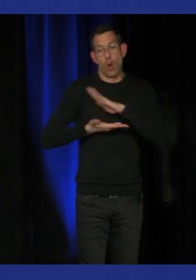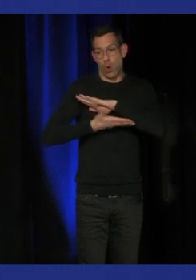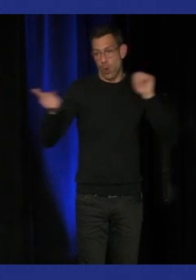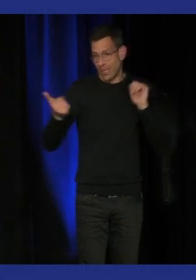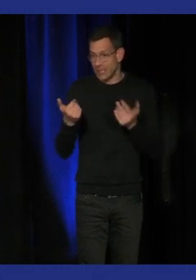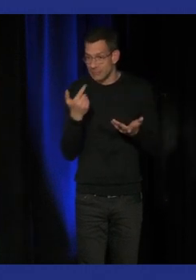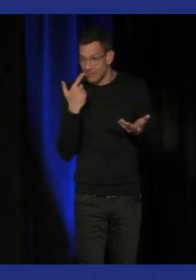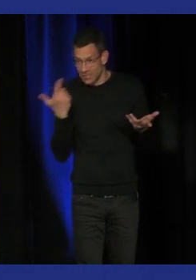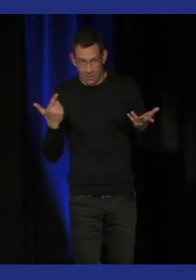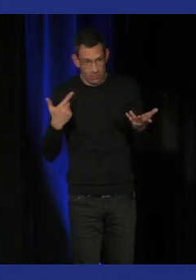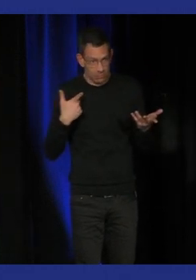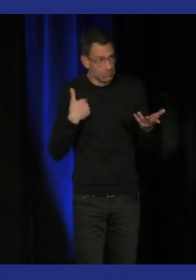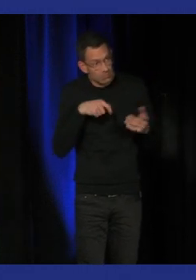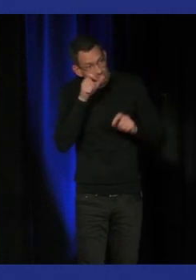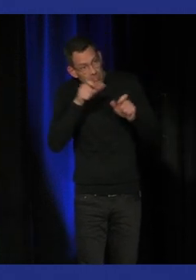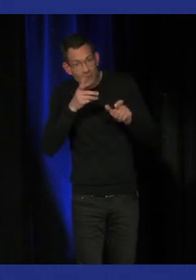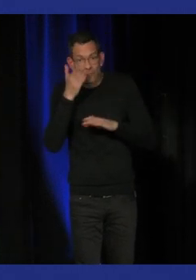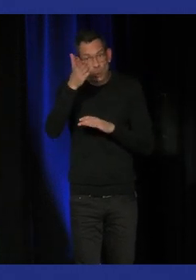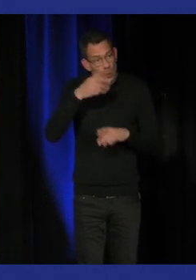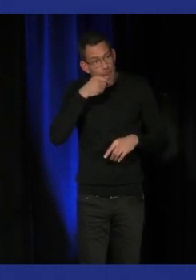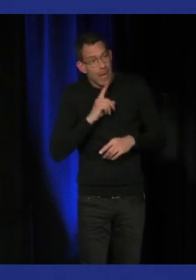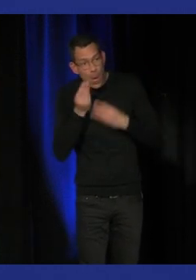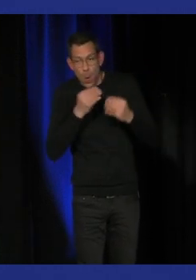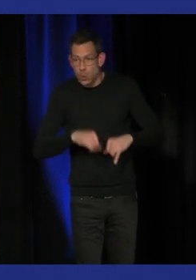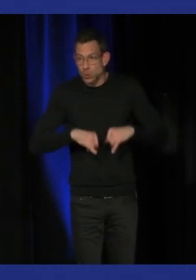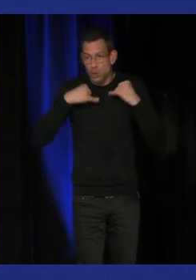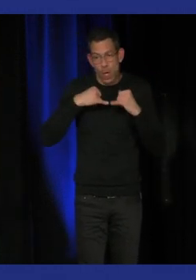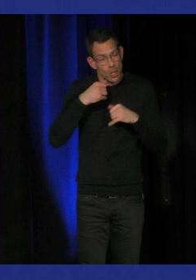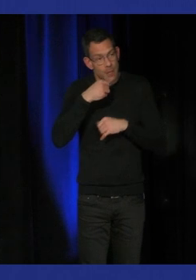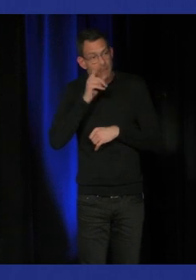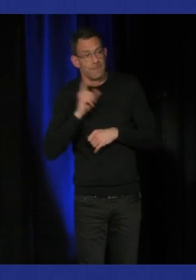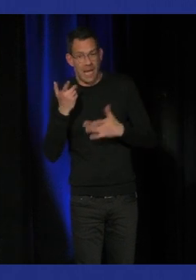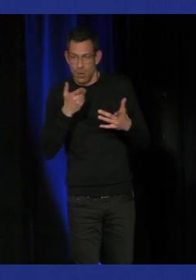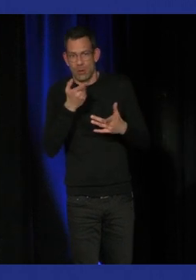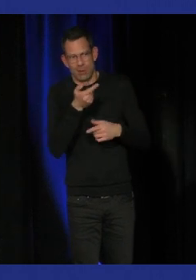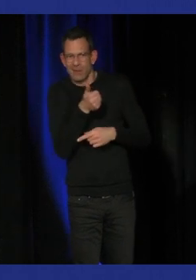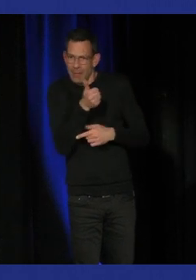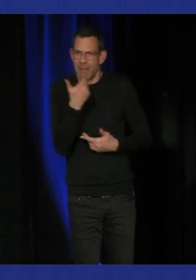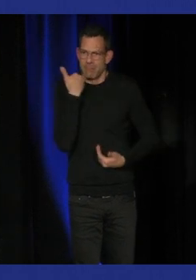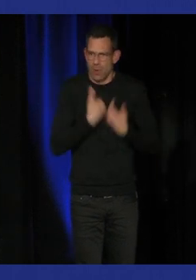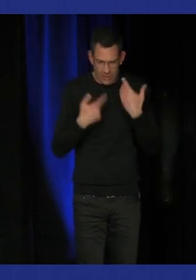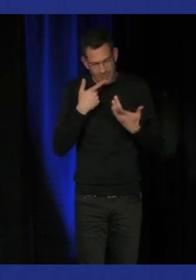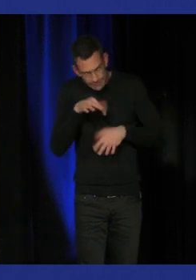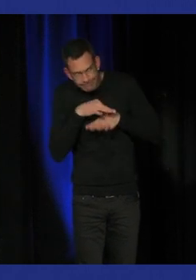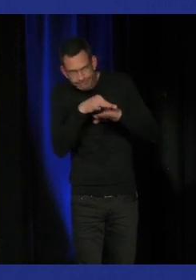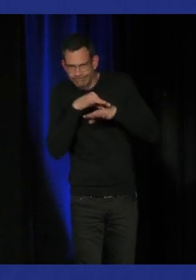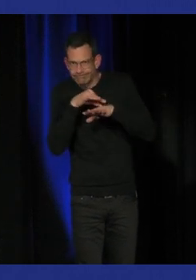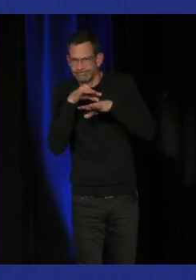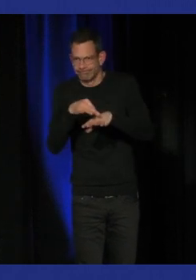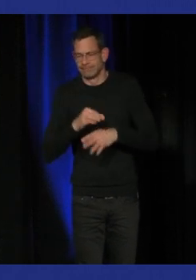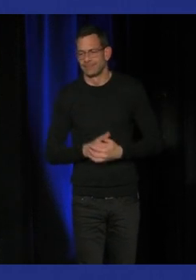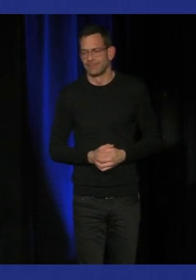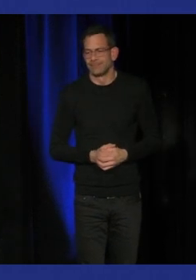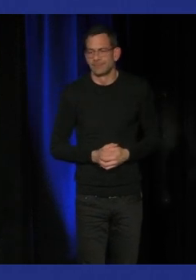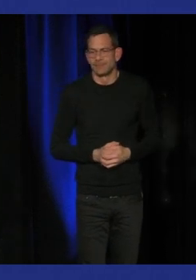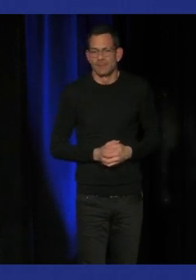les futurs ou les jeunes parents, parentes en situation de handicap. Voilà, du coup,